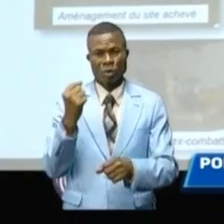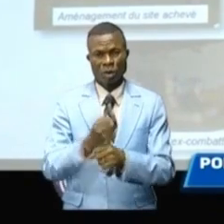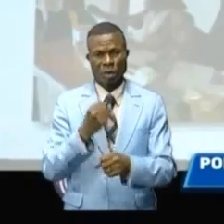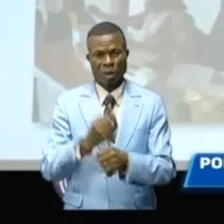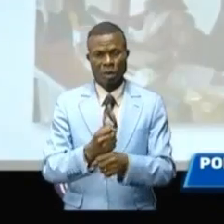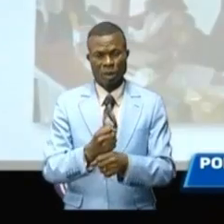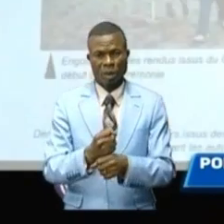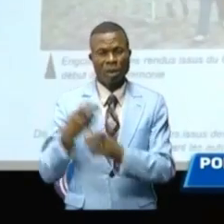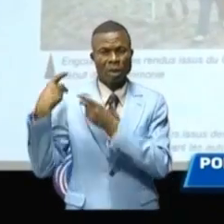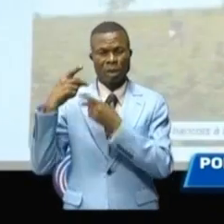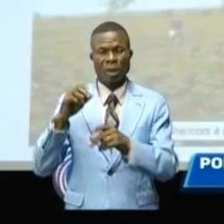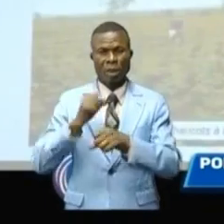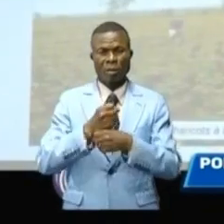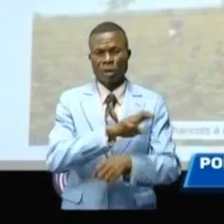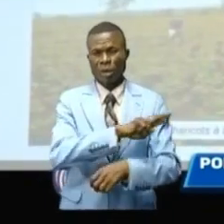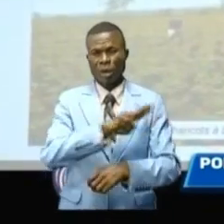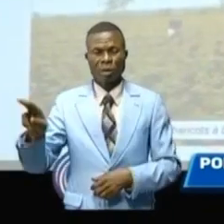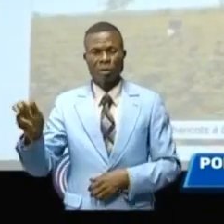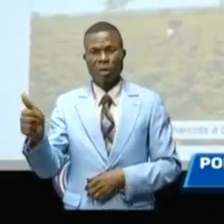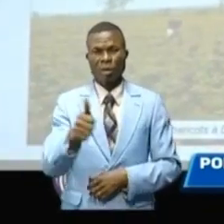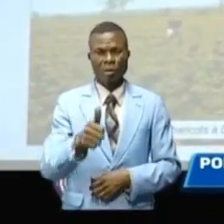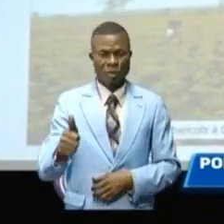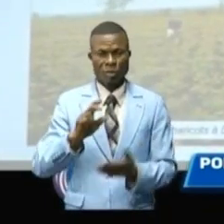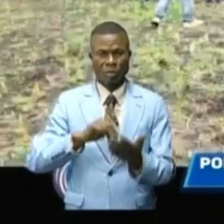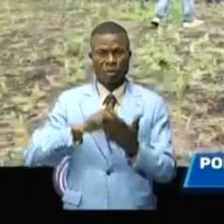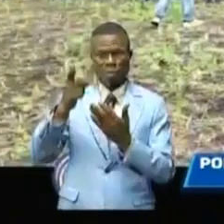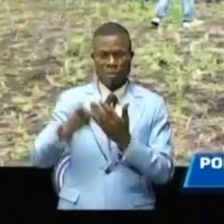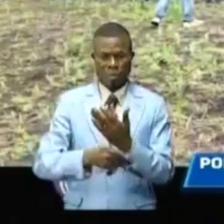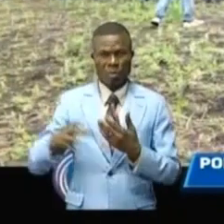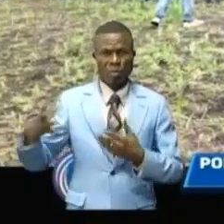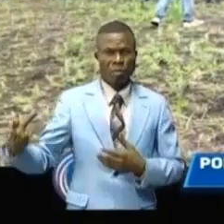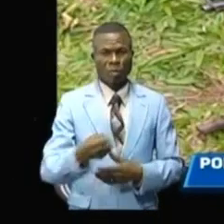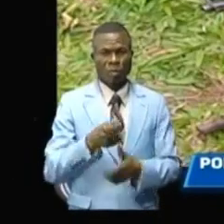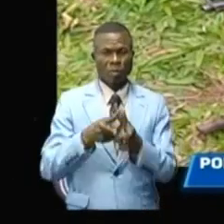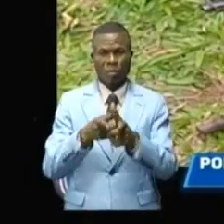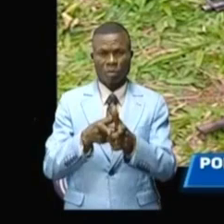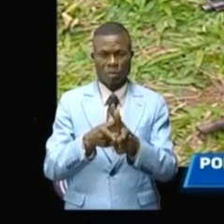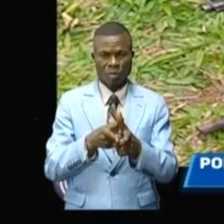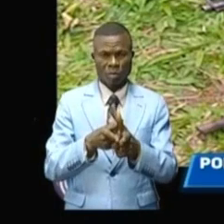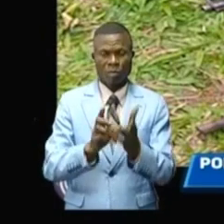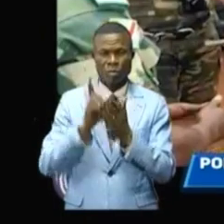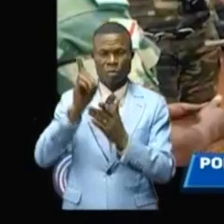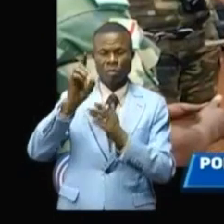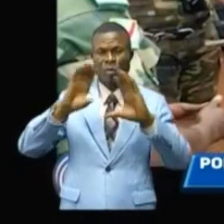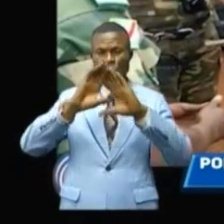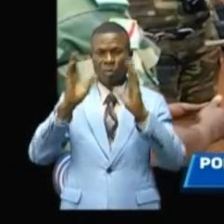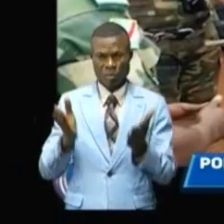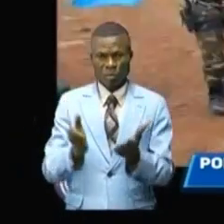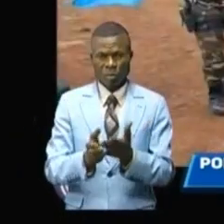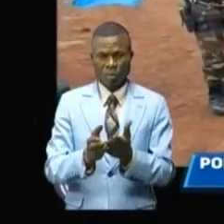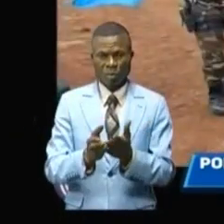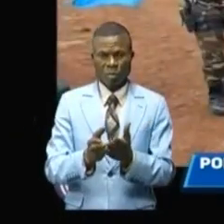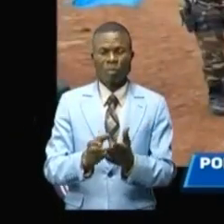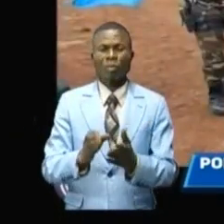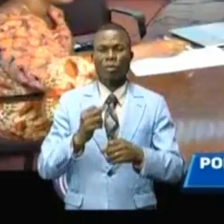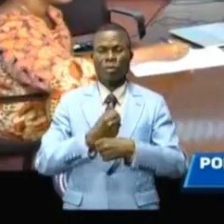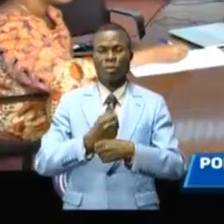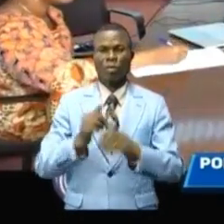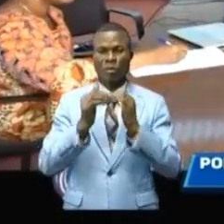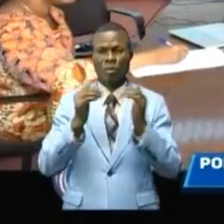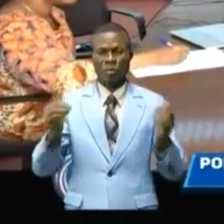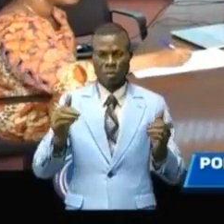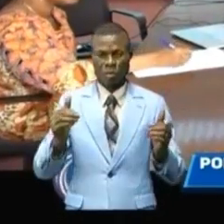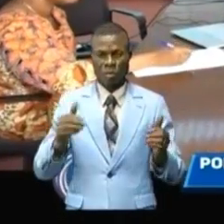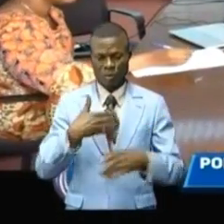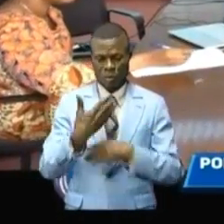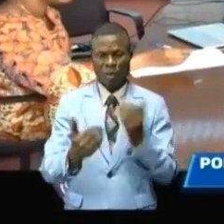sa création en 2021. Le programme de désarmement, démobilisation, relèvement communautaire et stabilisation consolide